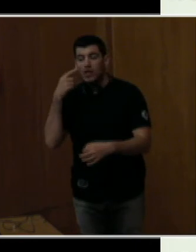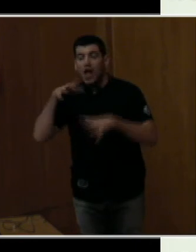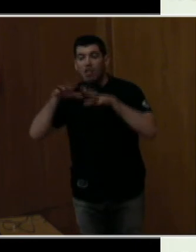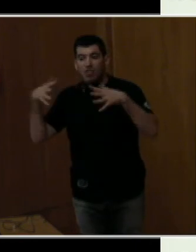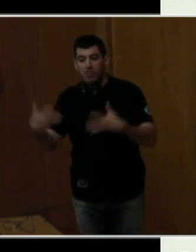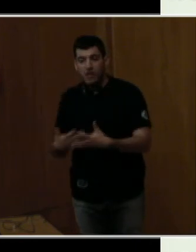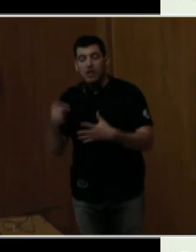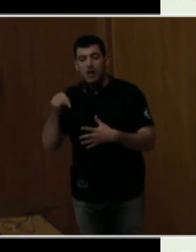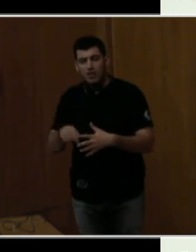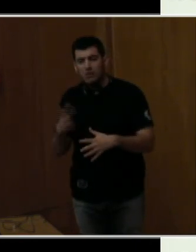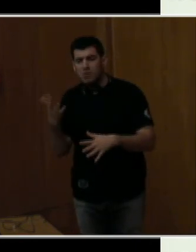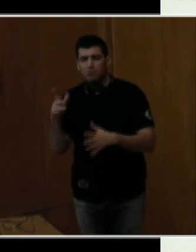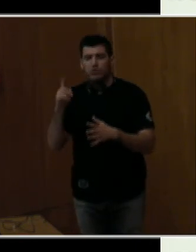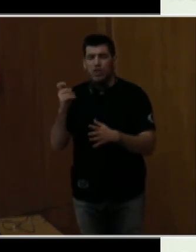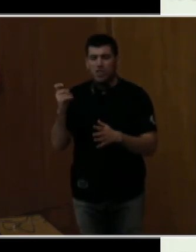αποστάσεις μερικών δεκάδων μέτρων.